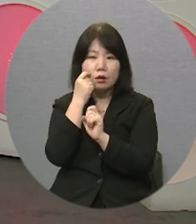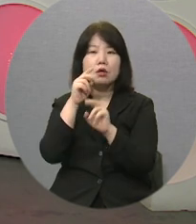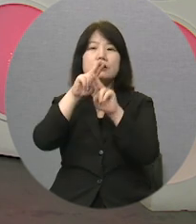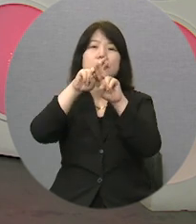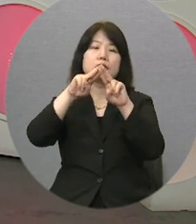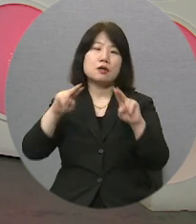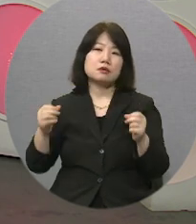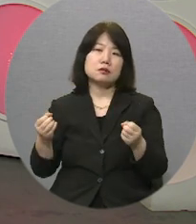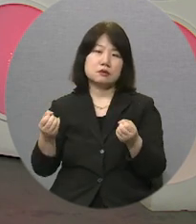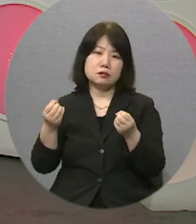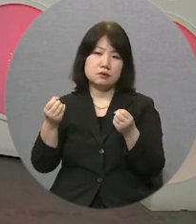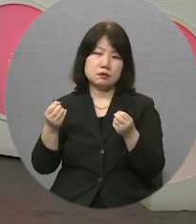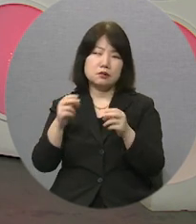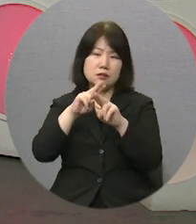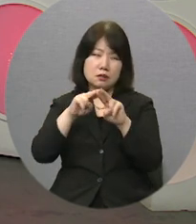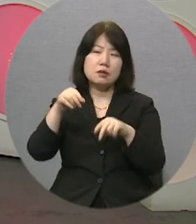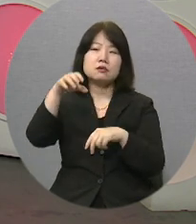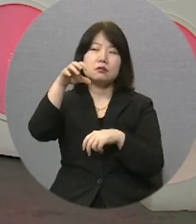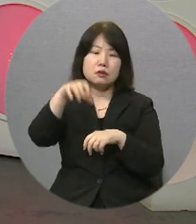장례식장이었습니다.